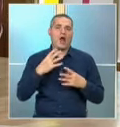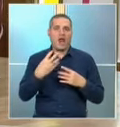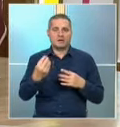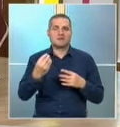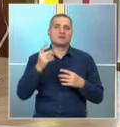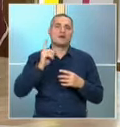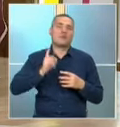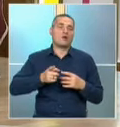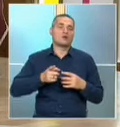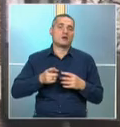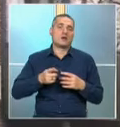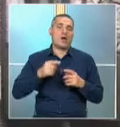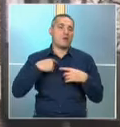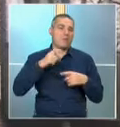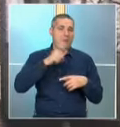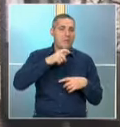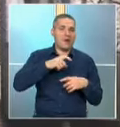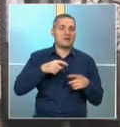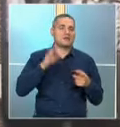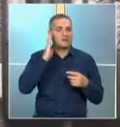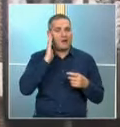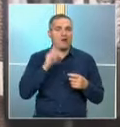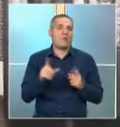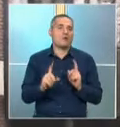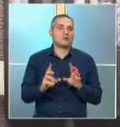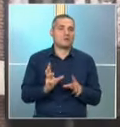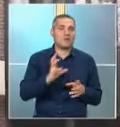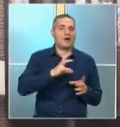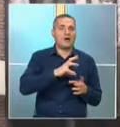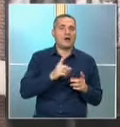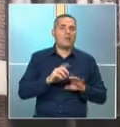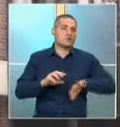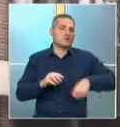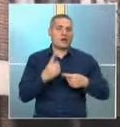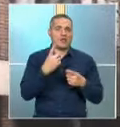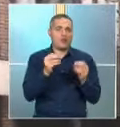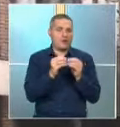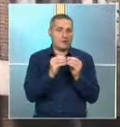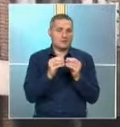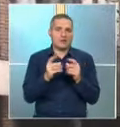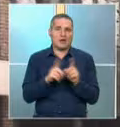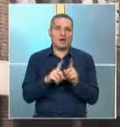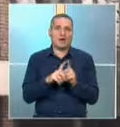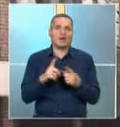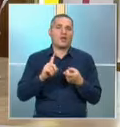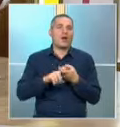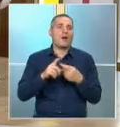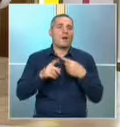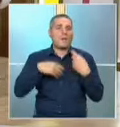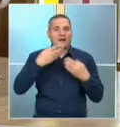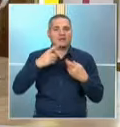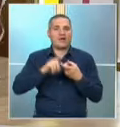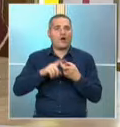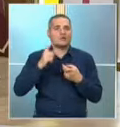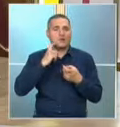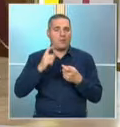лисицата може, ако пиленцето е заспало и тя да открадне едно яйце, като коси босето.